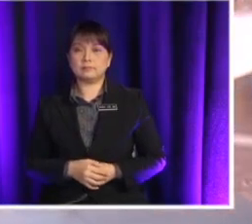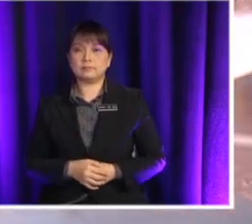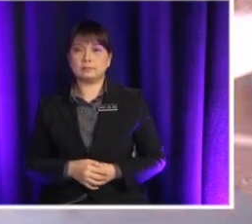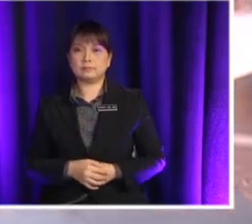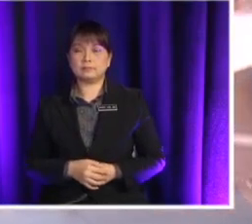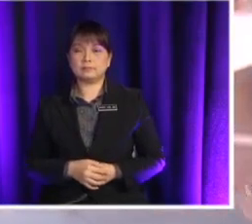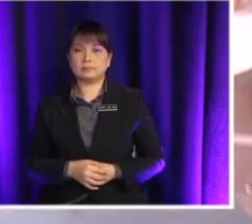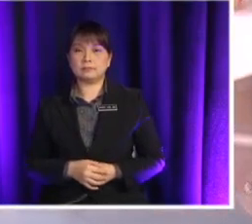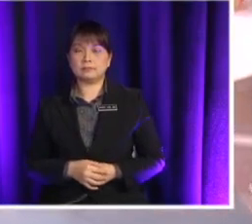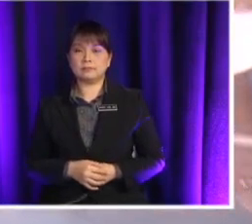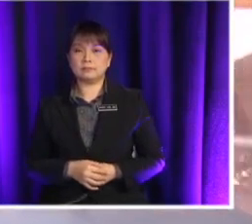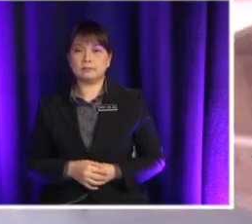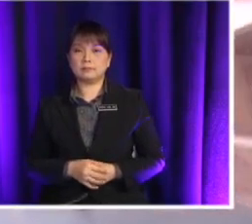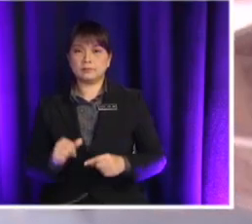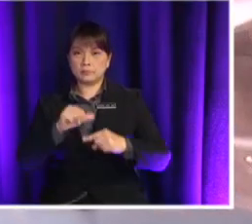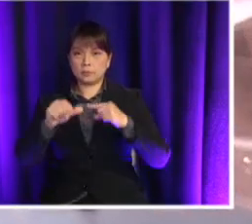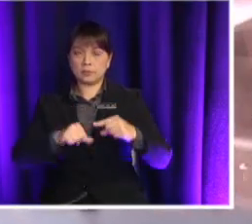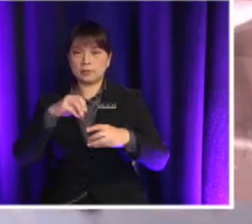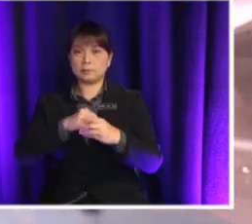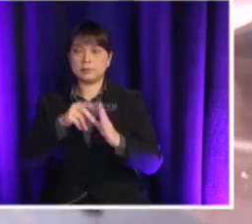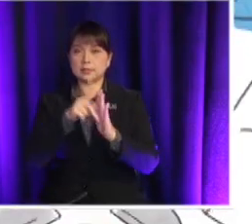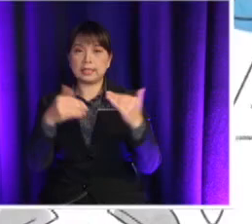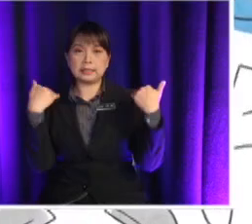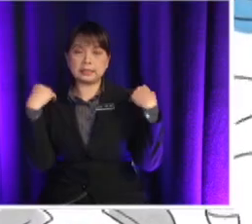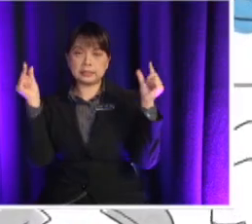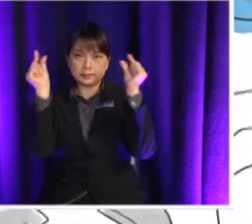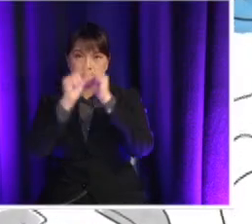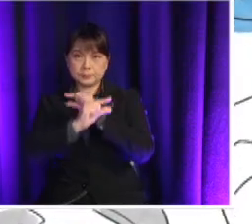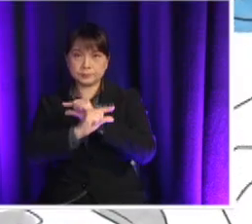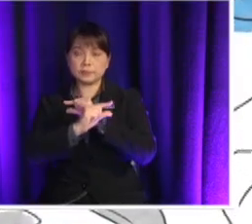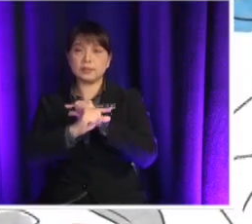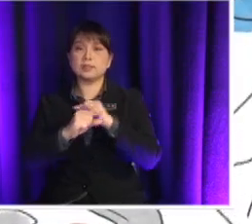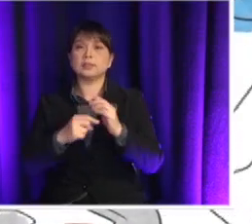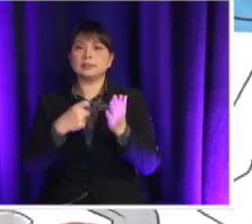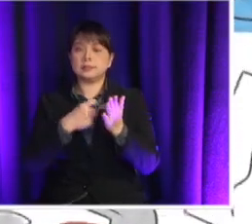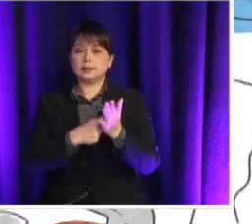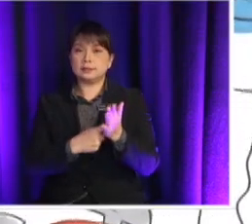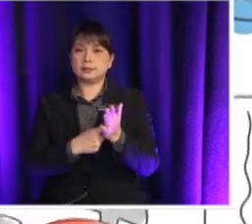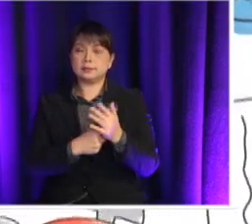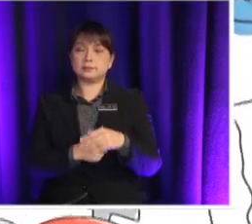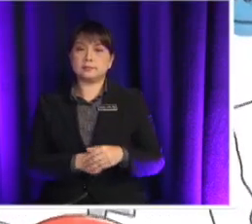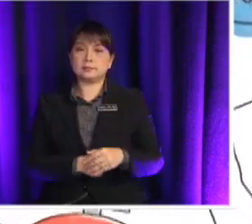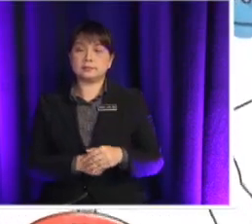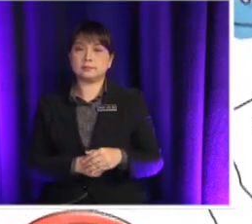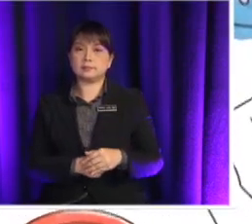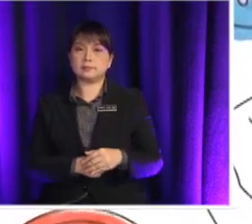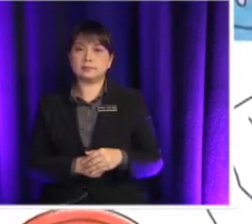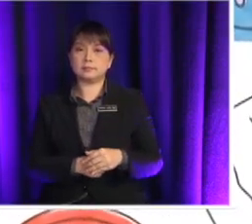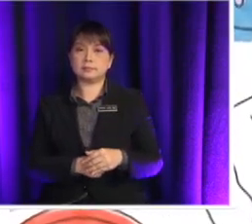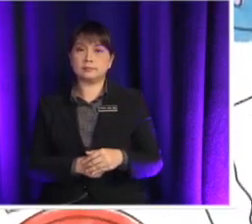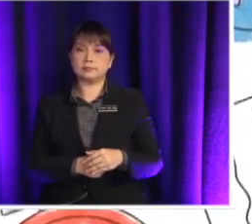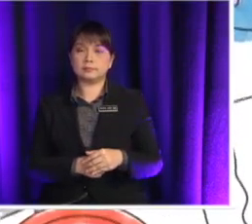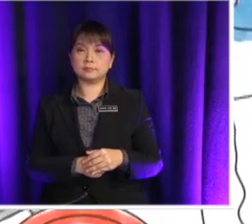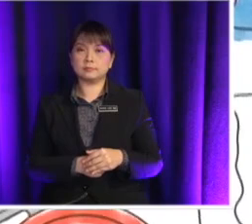dalam keadaan gelap, so bila dalam gelap, so bila dalam keadaan tadi kita kata tadi